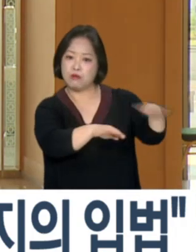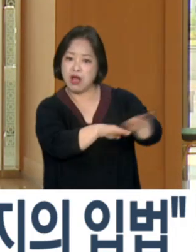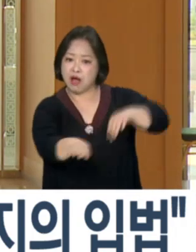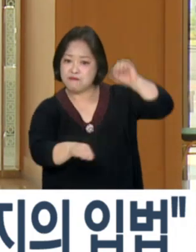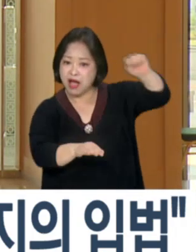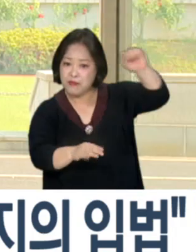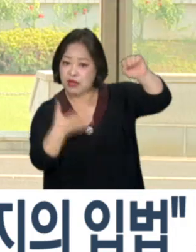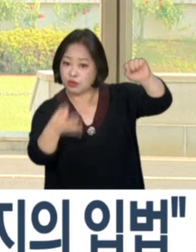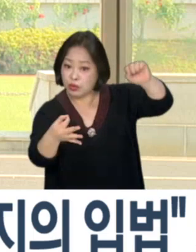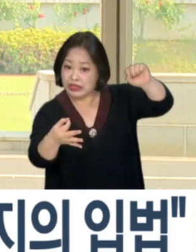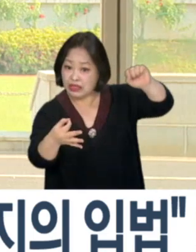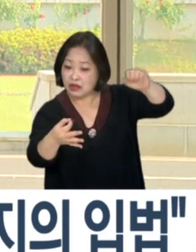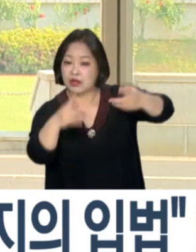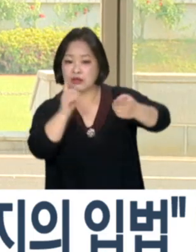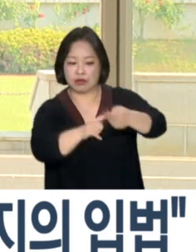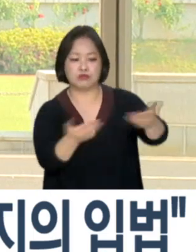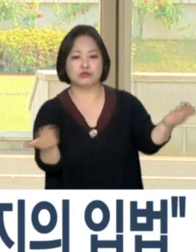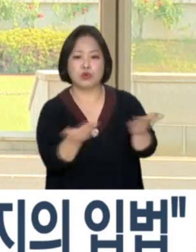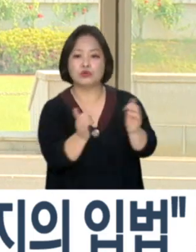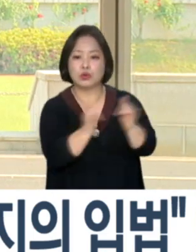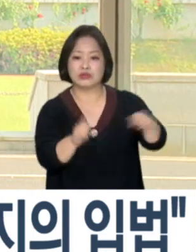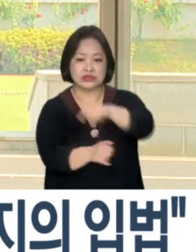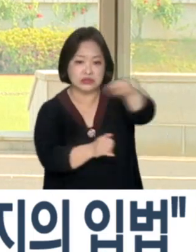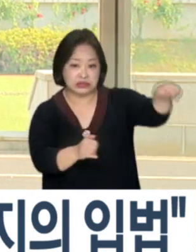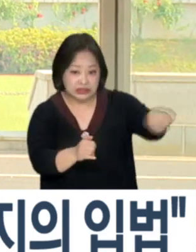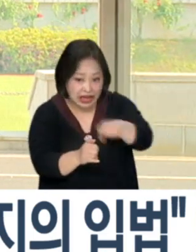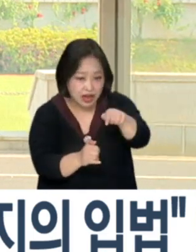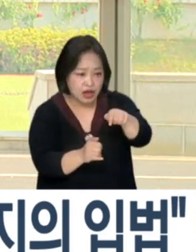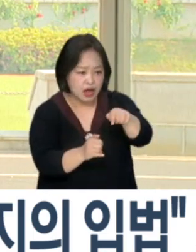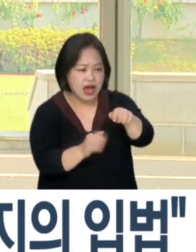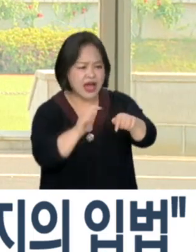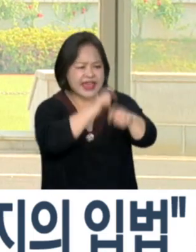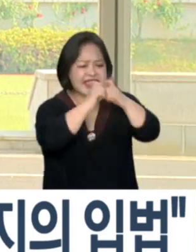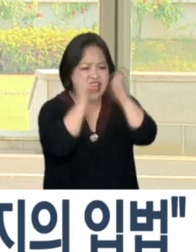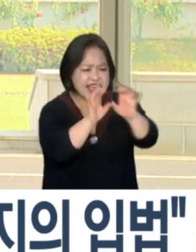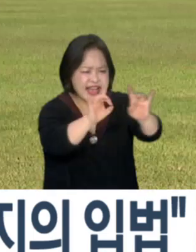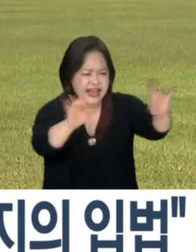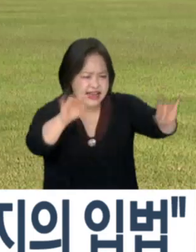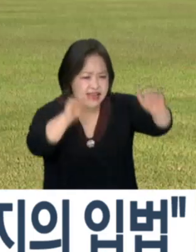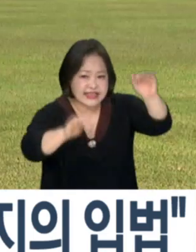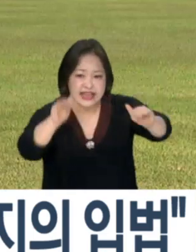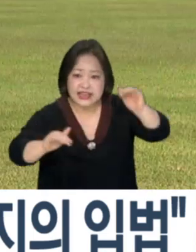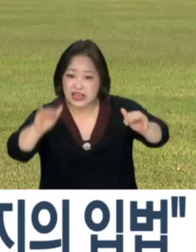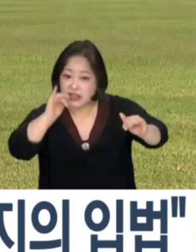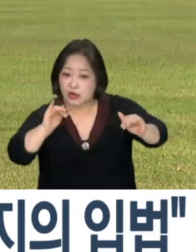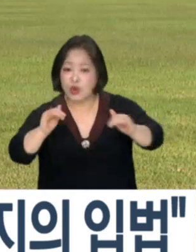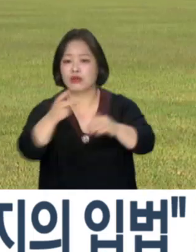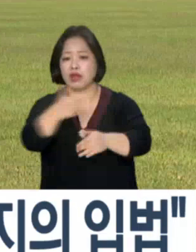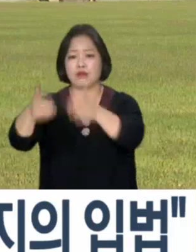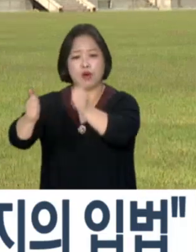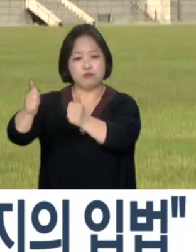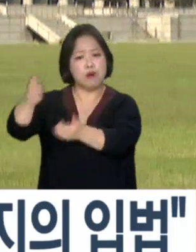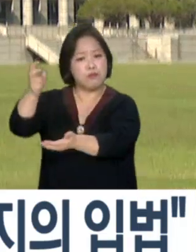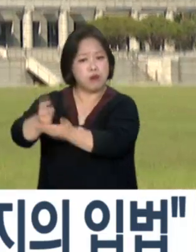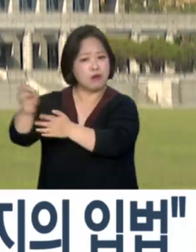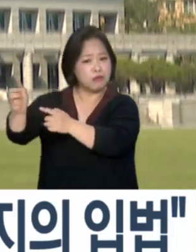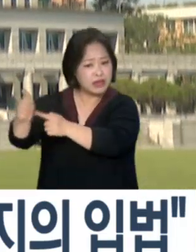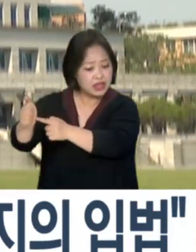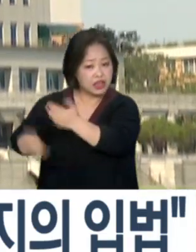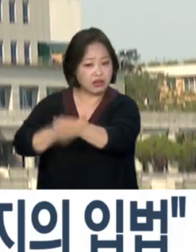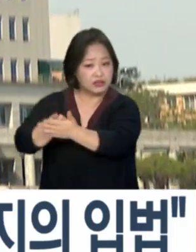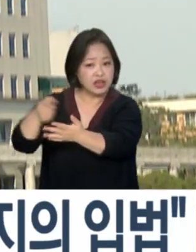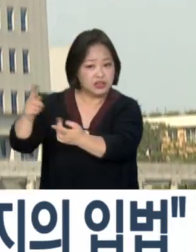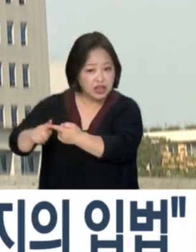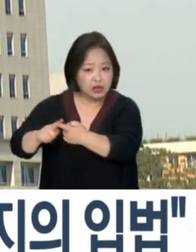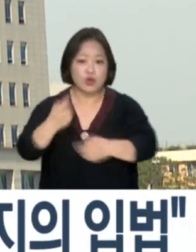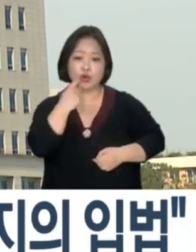손해배상 액수를 정할 때 노동자 관여도를 따지도록 한 대법원의 판결에 대해 해당 판례가 반드시 노란 봉투법과